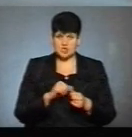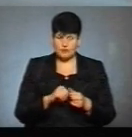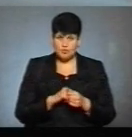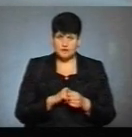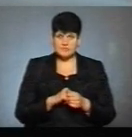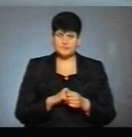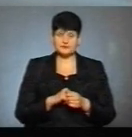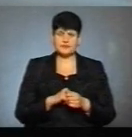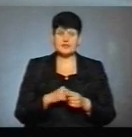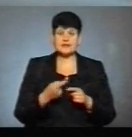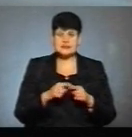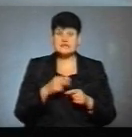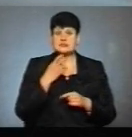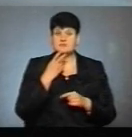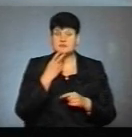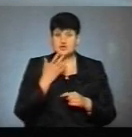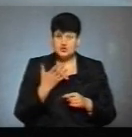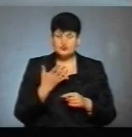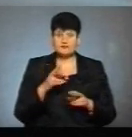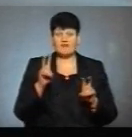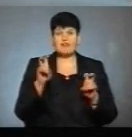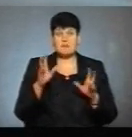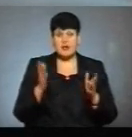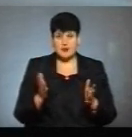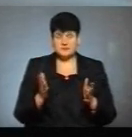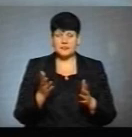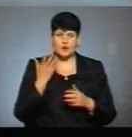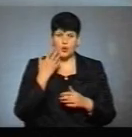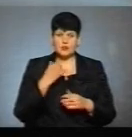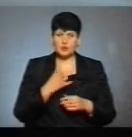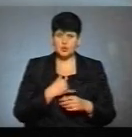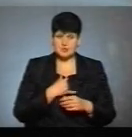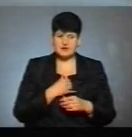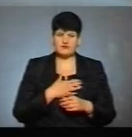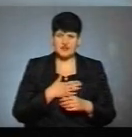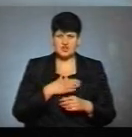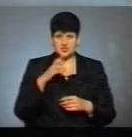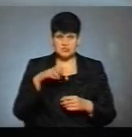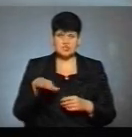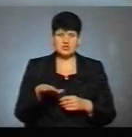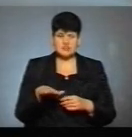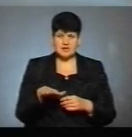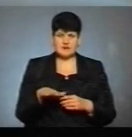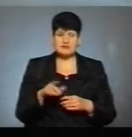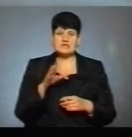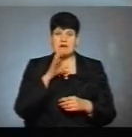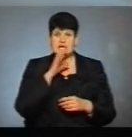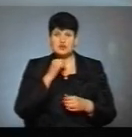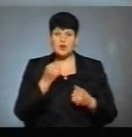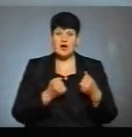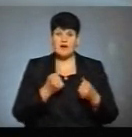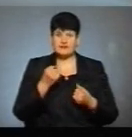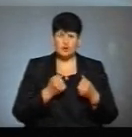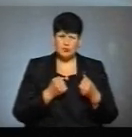це смішно, але смішно в лапках, коли в нас, в нашій державі, за крадіжку автомобіля,